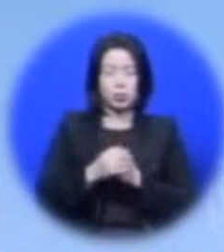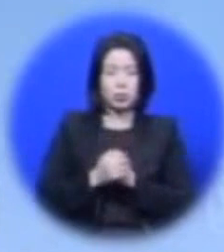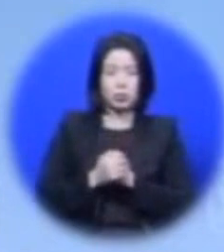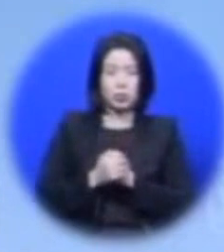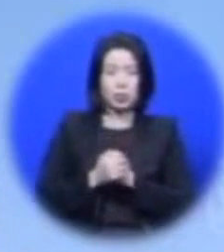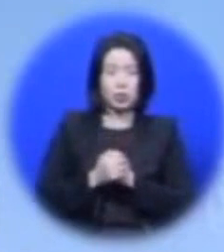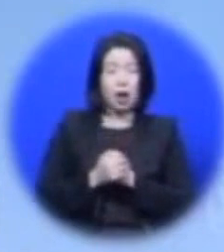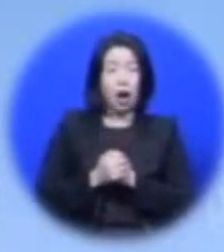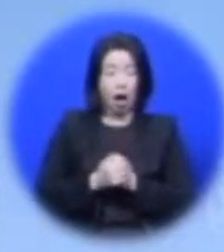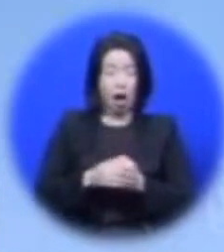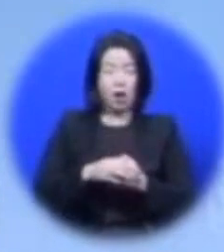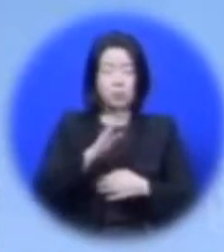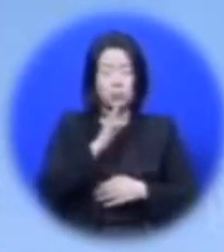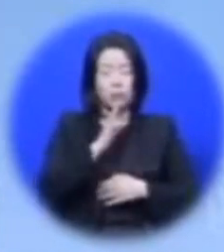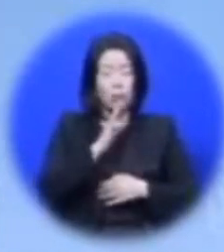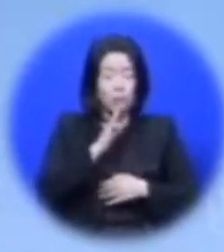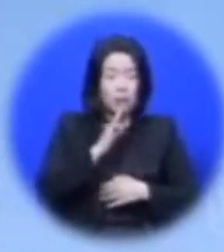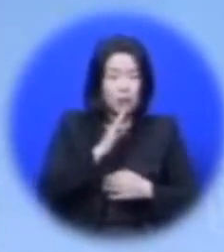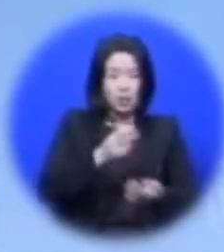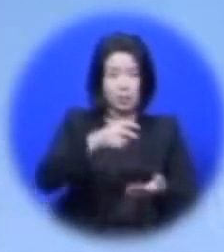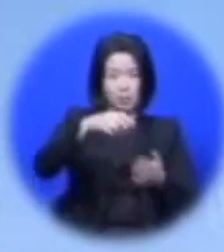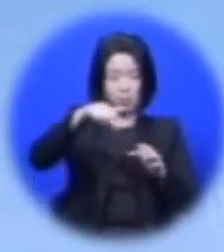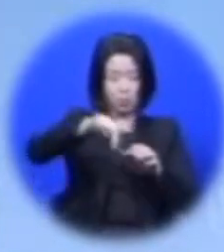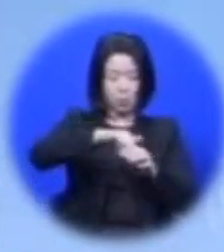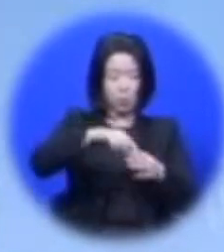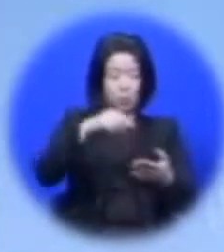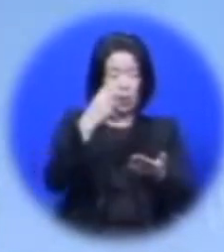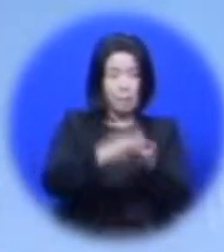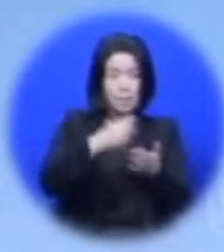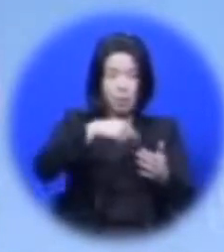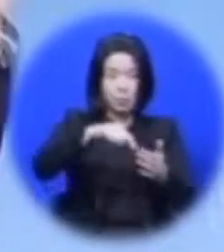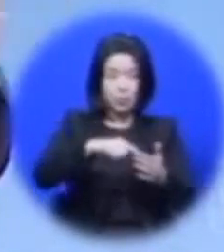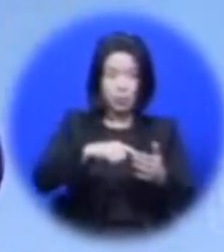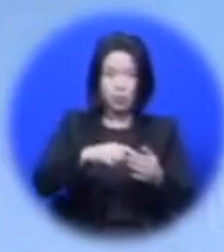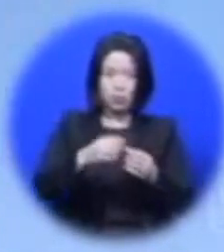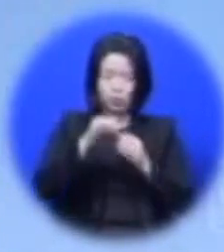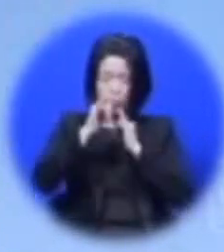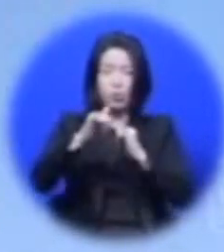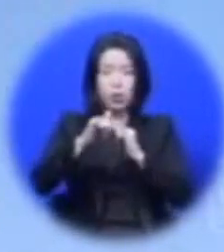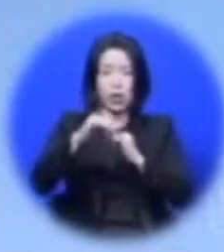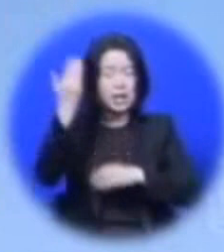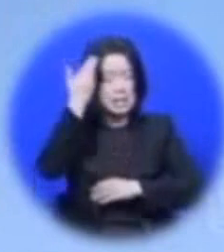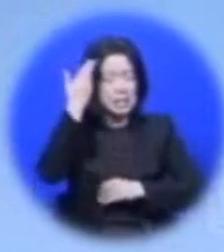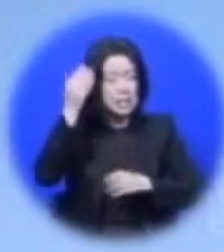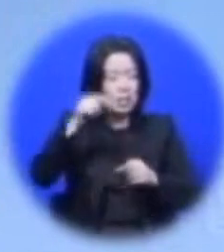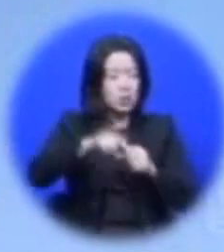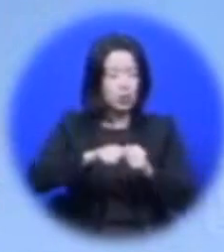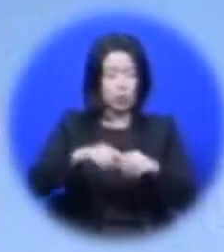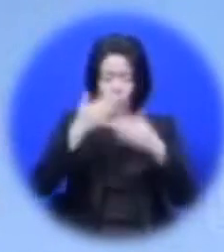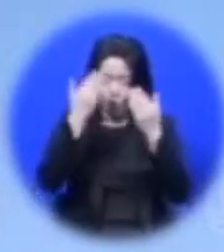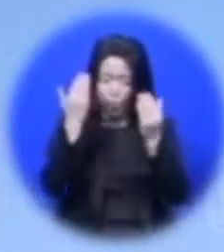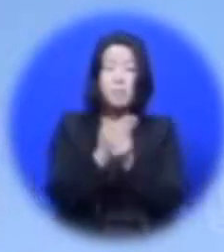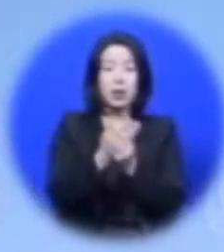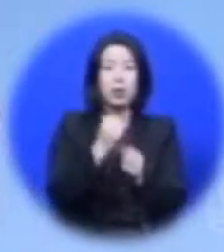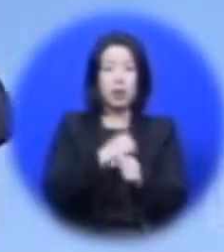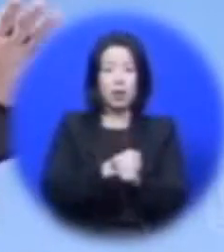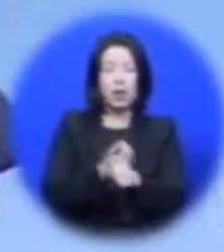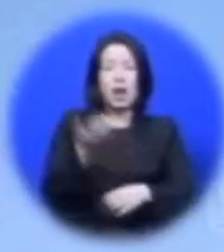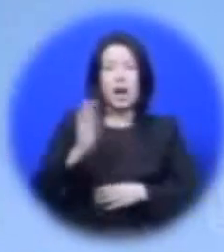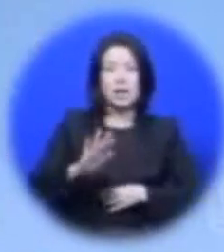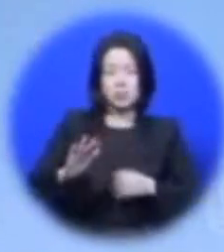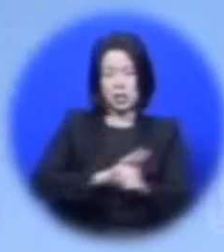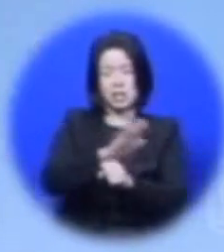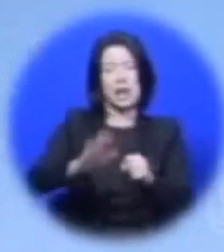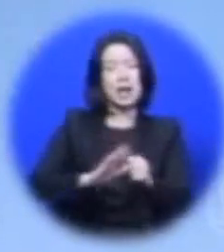아, 교리적으로는 아주 훌륭해요. 지식적으로는 완벽해요. 그런데 사랑이